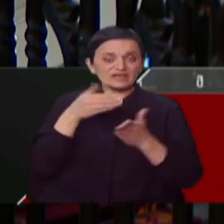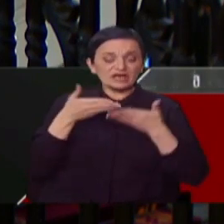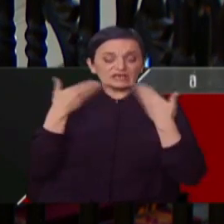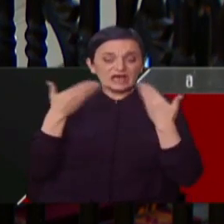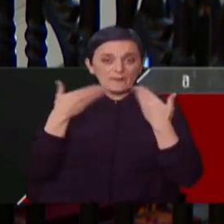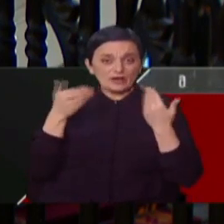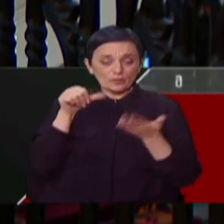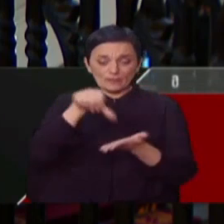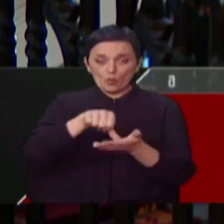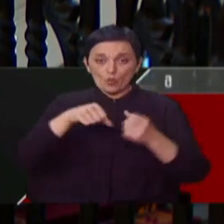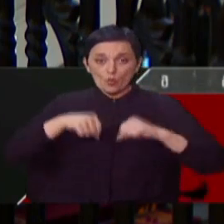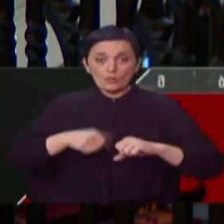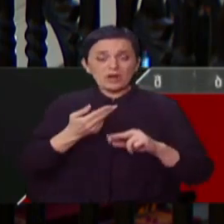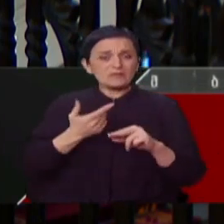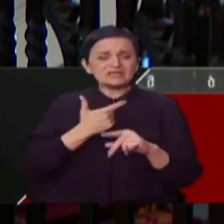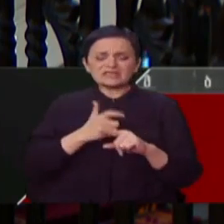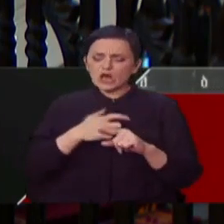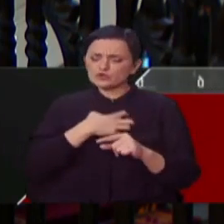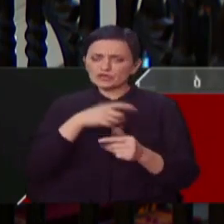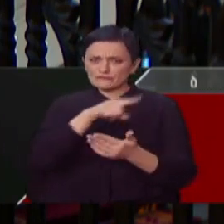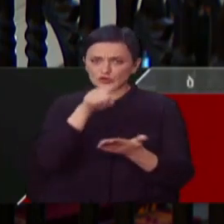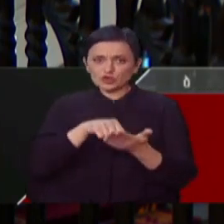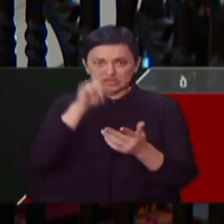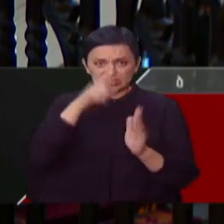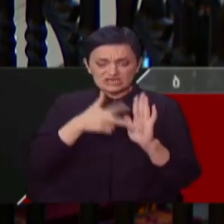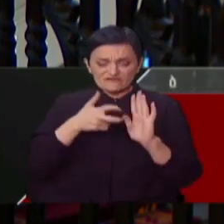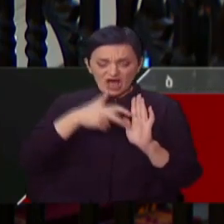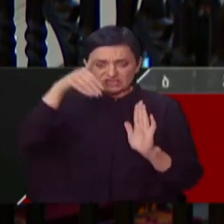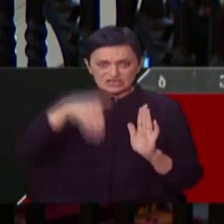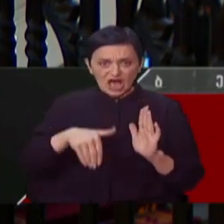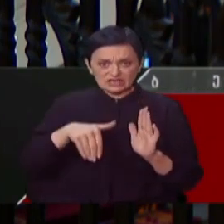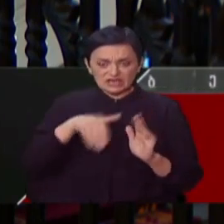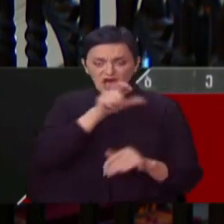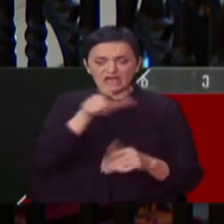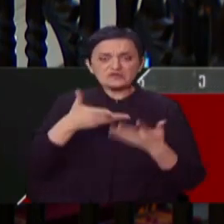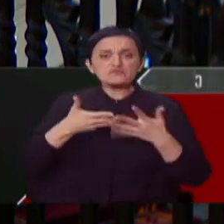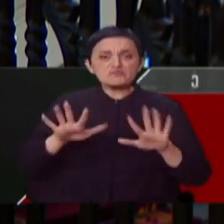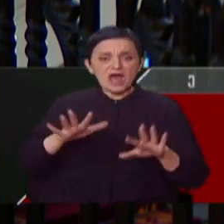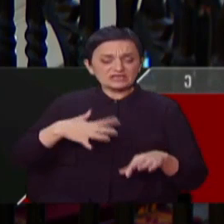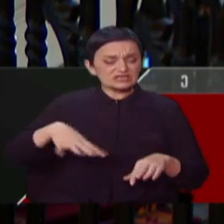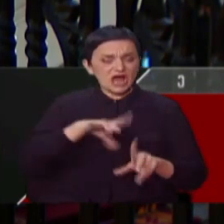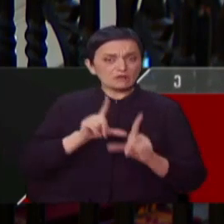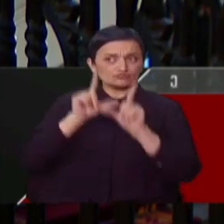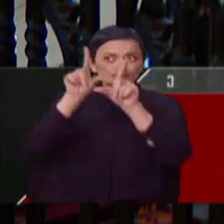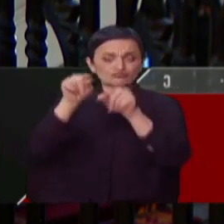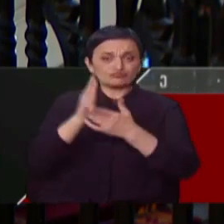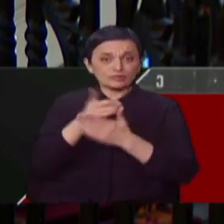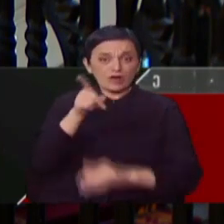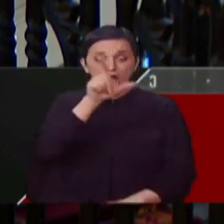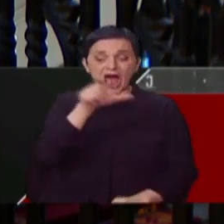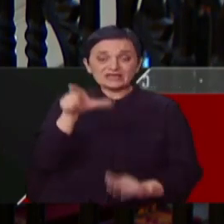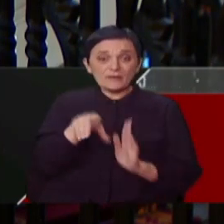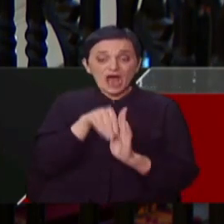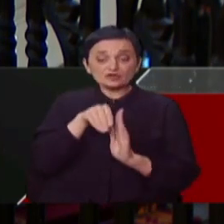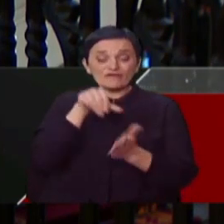გამარტივებლით მონაწილეობის უფლება. ეს არის ძალიან მნიშვნელოვანი საკითხი. იცით, რომ 800,000 ადამიანზე მეტია წასული საქართველოდან და ამ ადამიანების